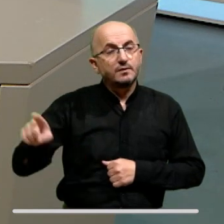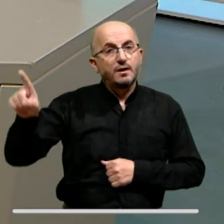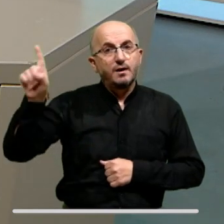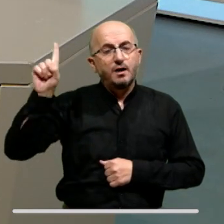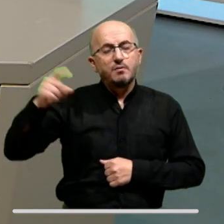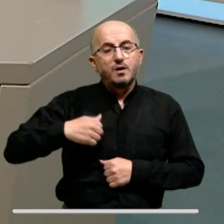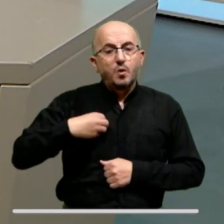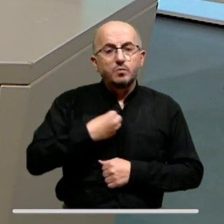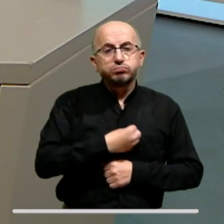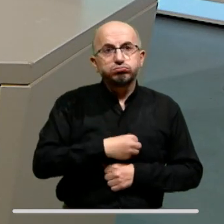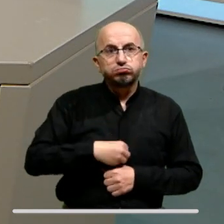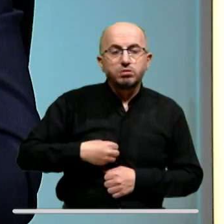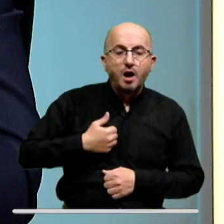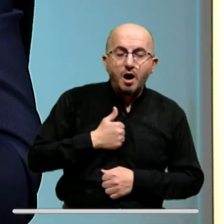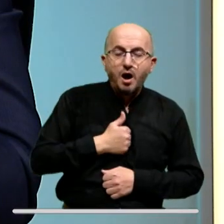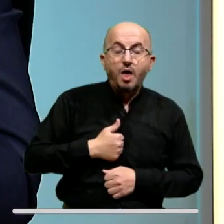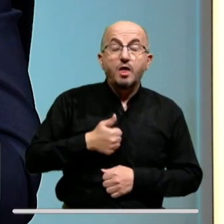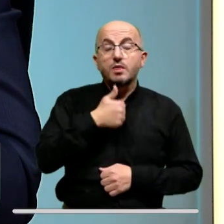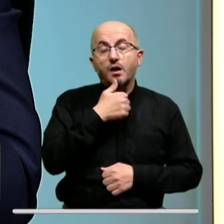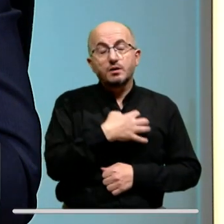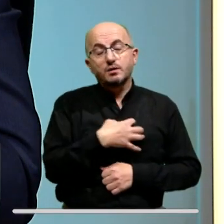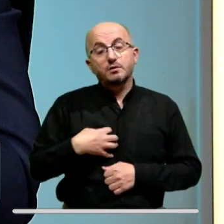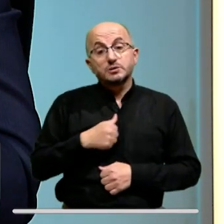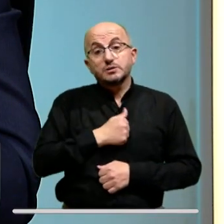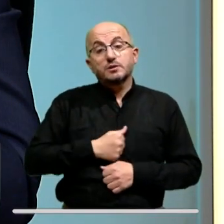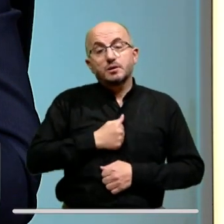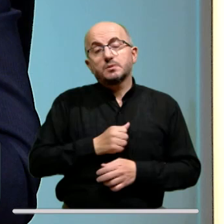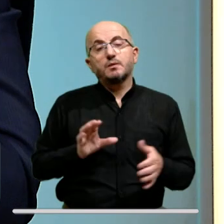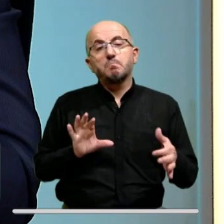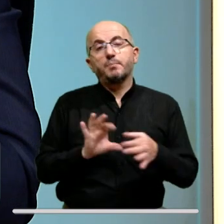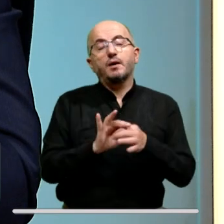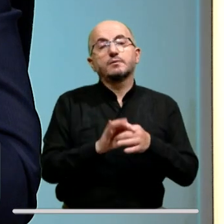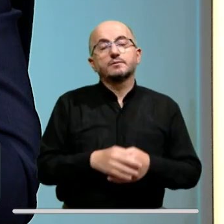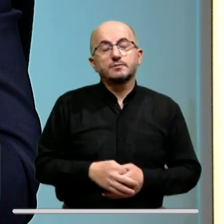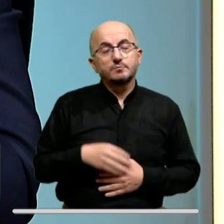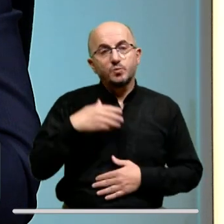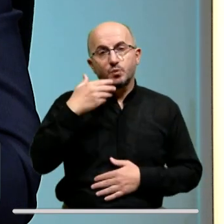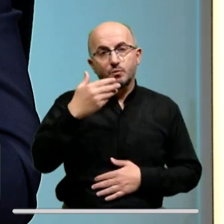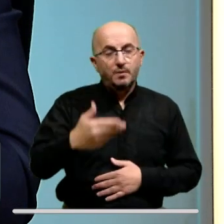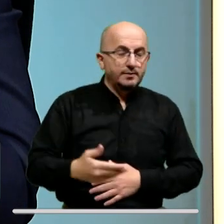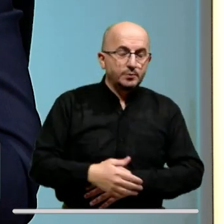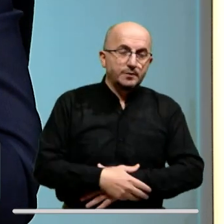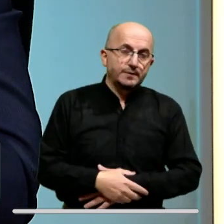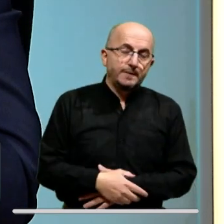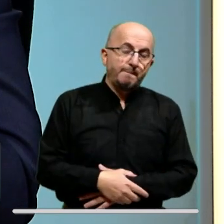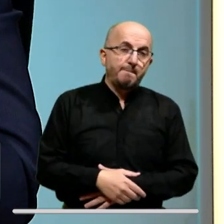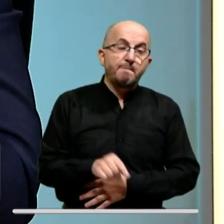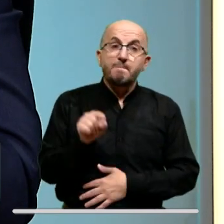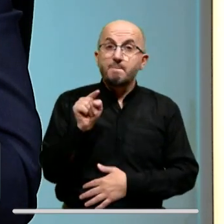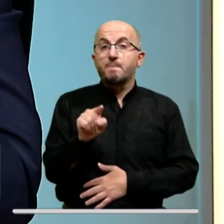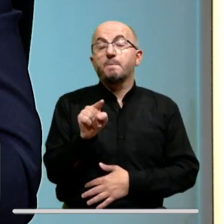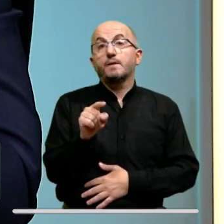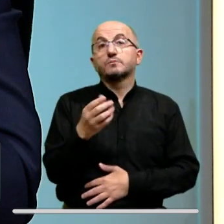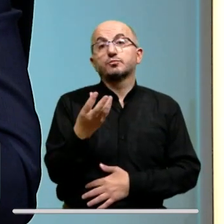Allah'ın gazabı da babanın annenin gazabına bağlıdır. Buyurmak suretiyle bunun